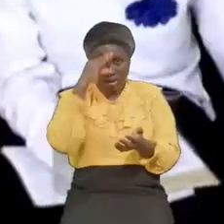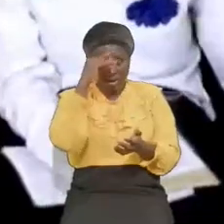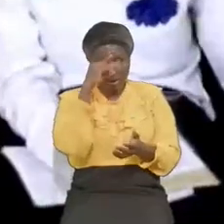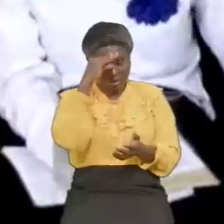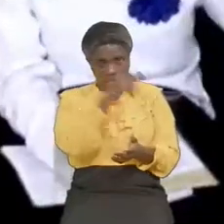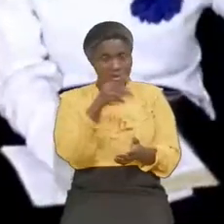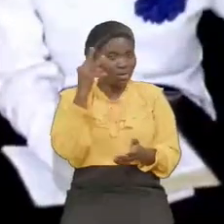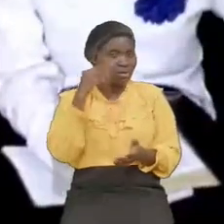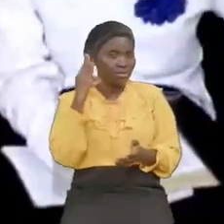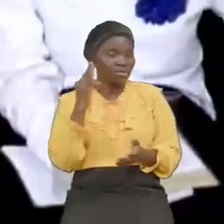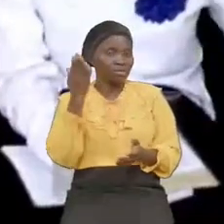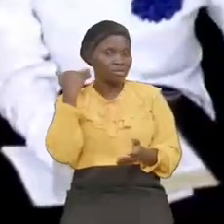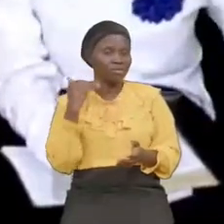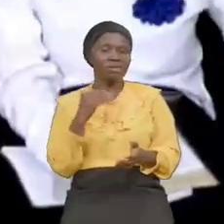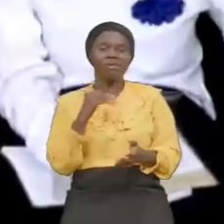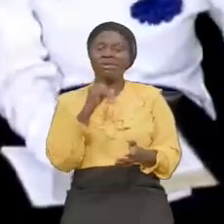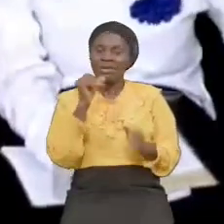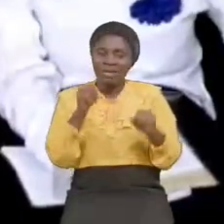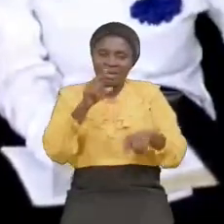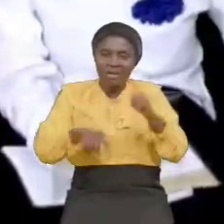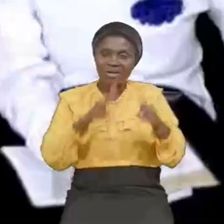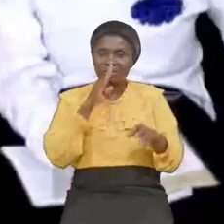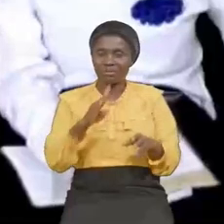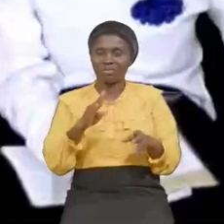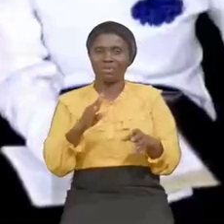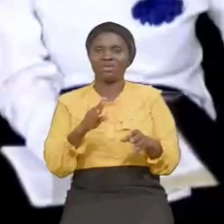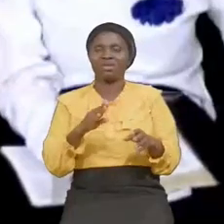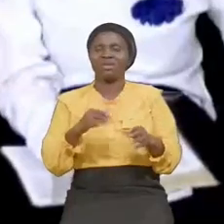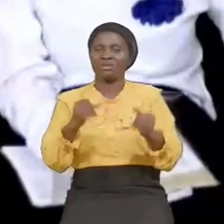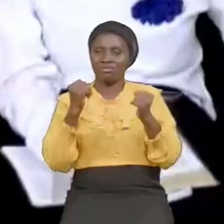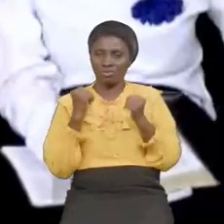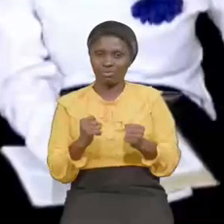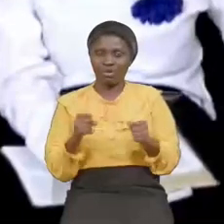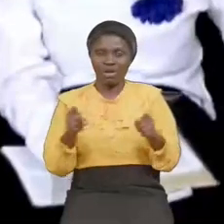être très clair. Il n'arrive pas à être si ferme comme il était avant.